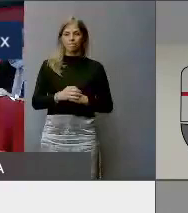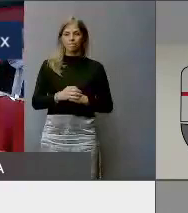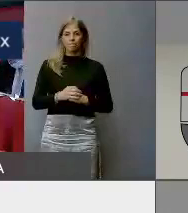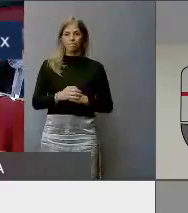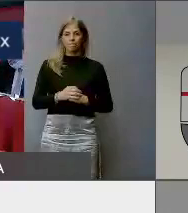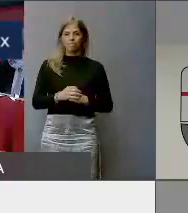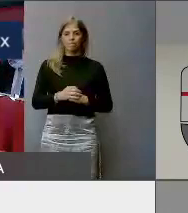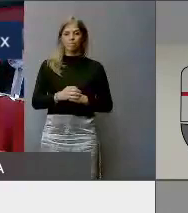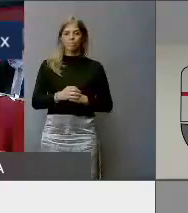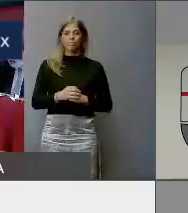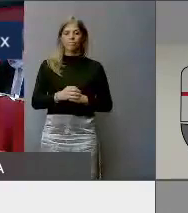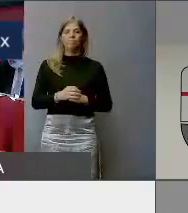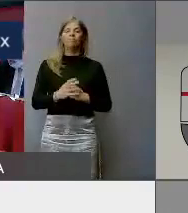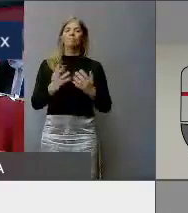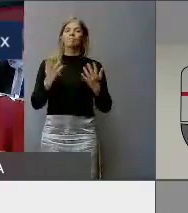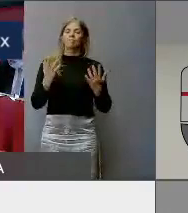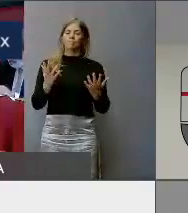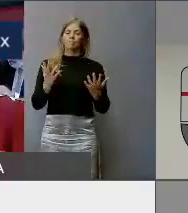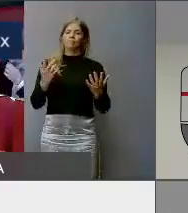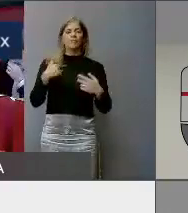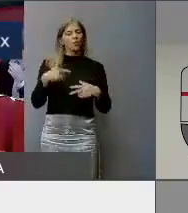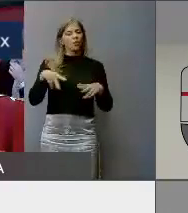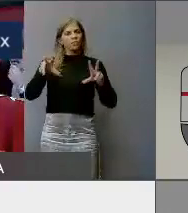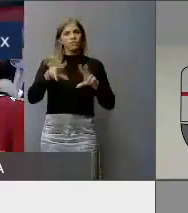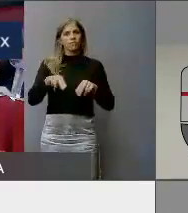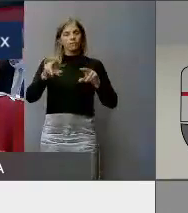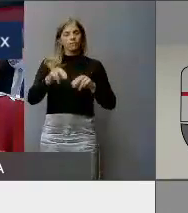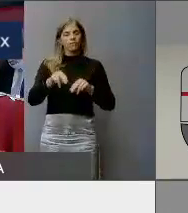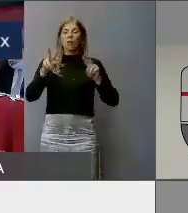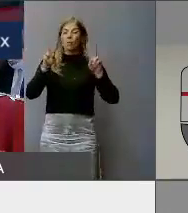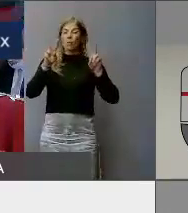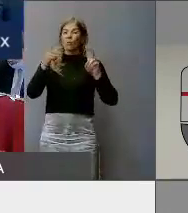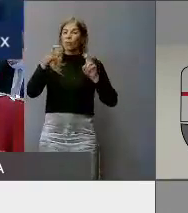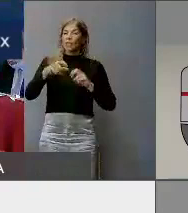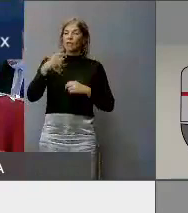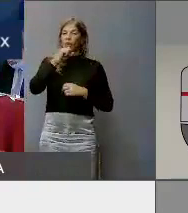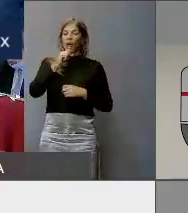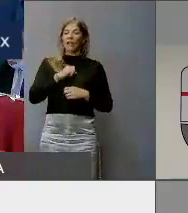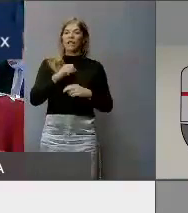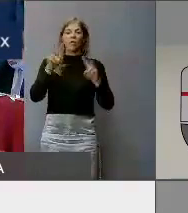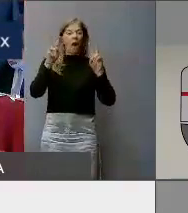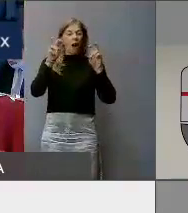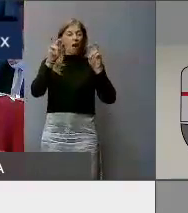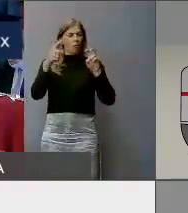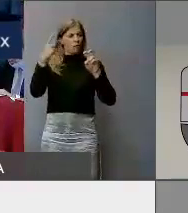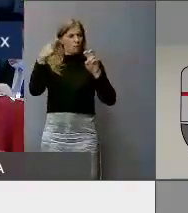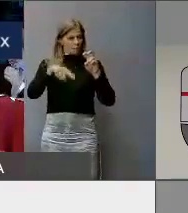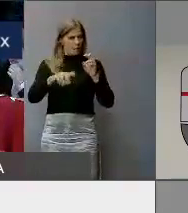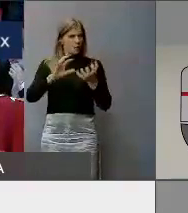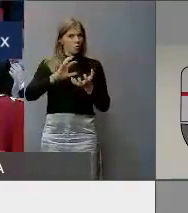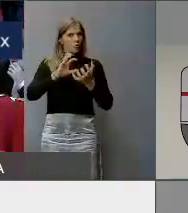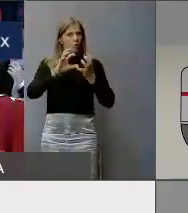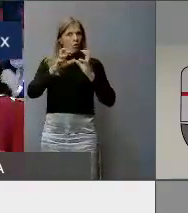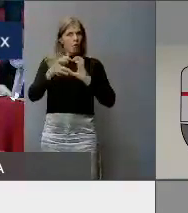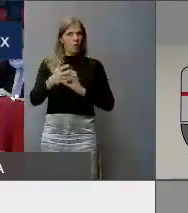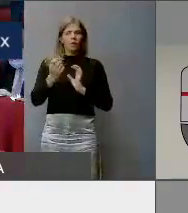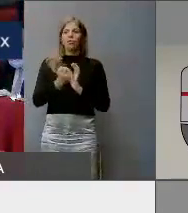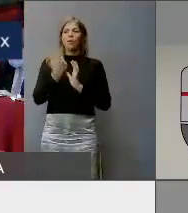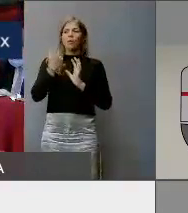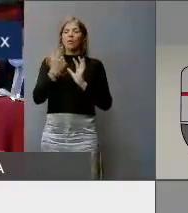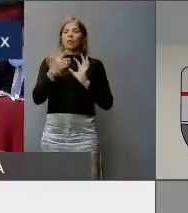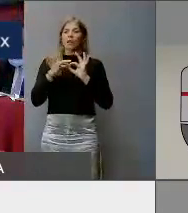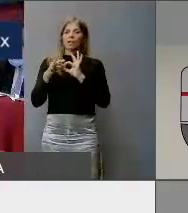questi temi credo che l'unitarietà e la collaborazione siano importantissimi però torno a dire che